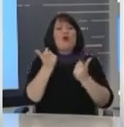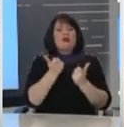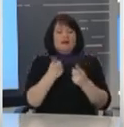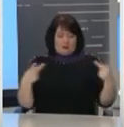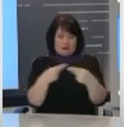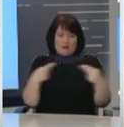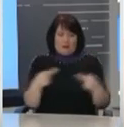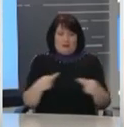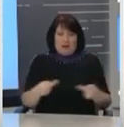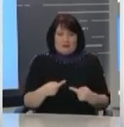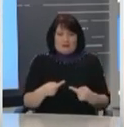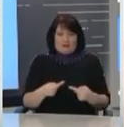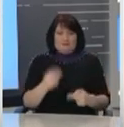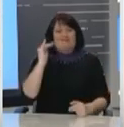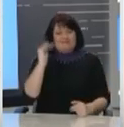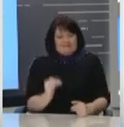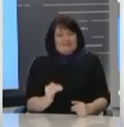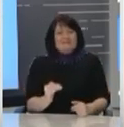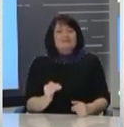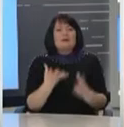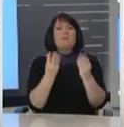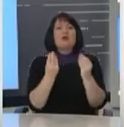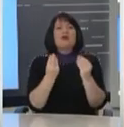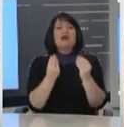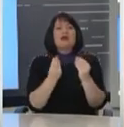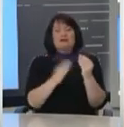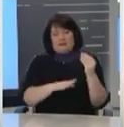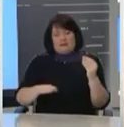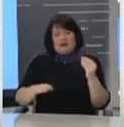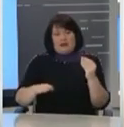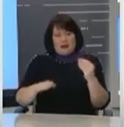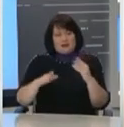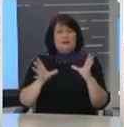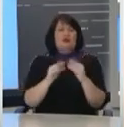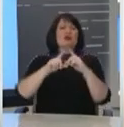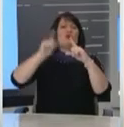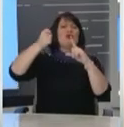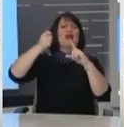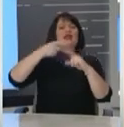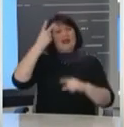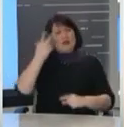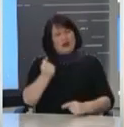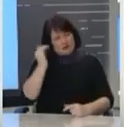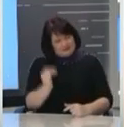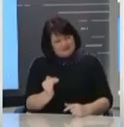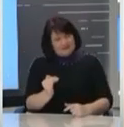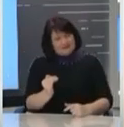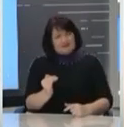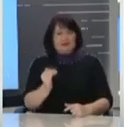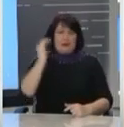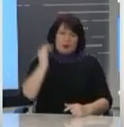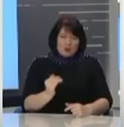απερικόπτεται, μειώνεται ακόμη και το πολυτεχνικό τιμολόγιο της ΔΕΗ και όλα αυτά σε